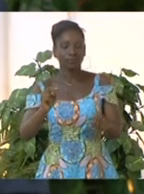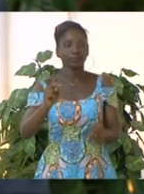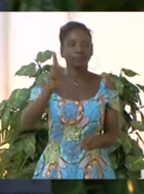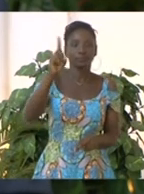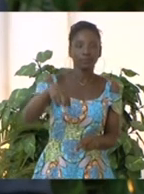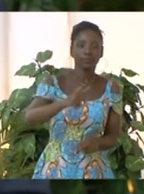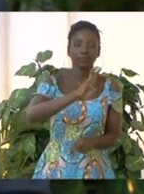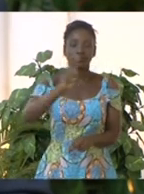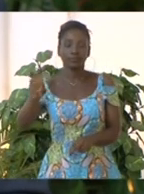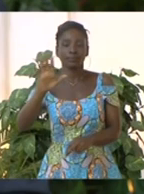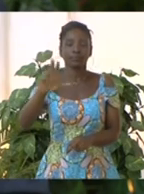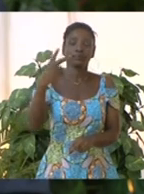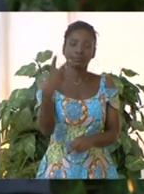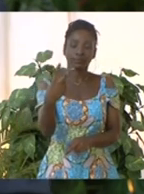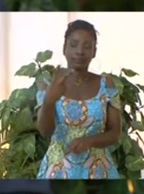1252, soit